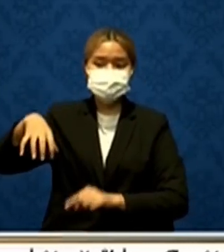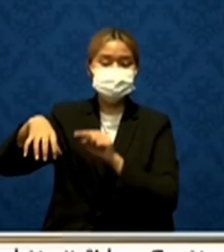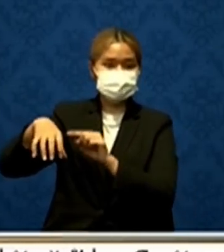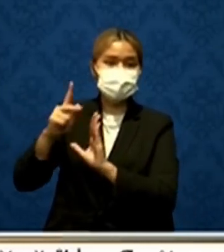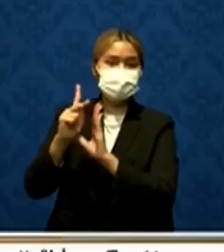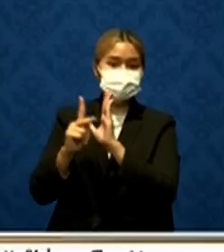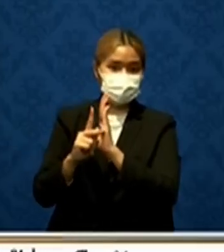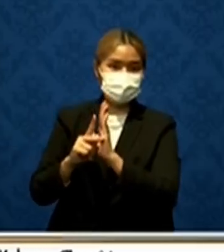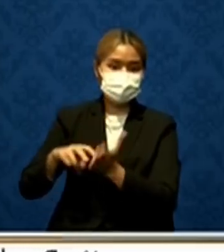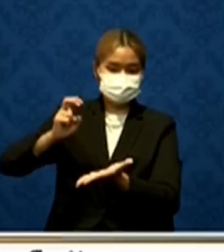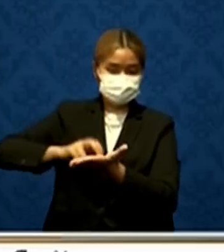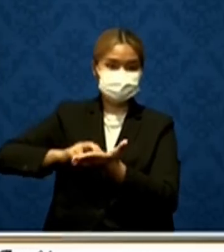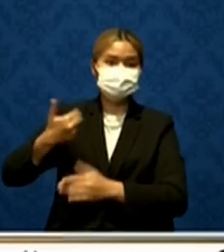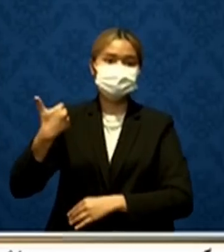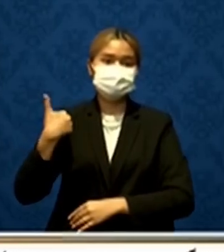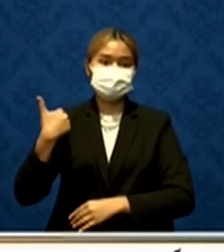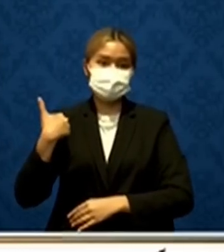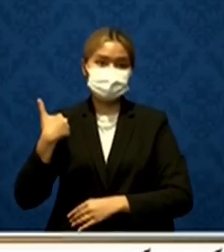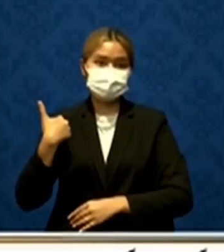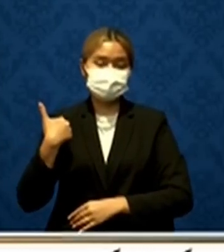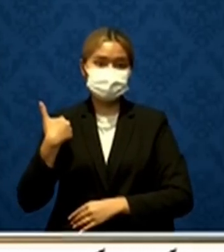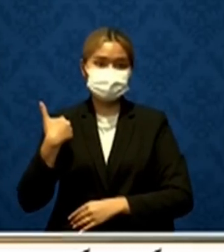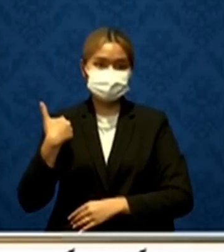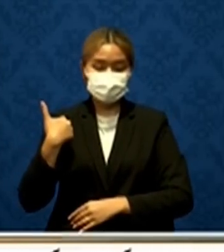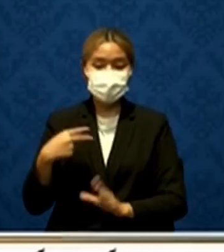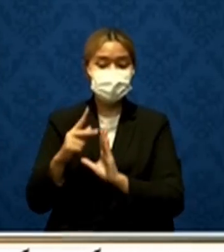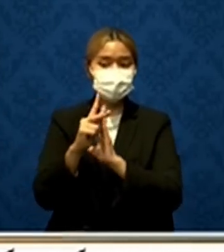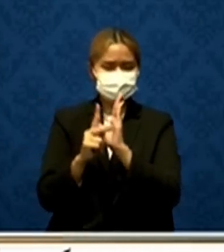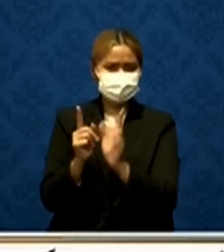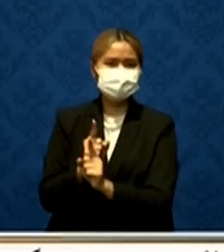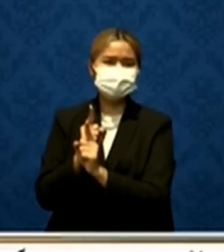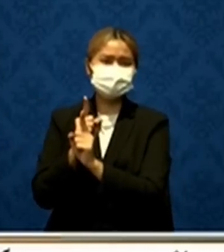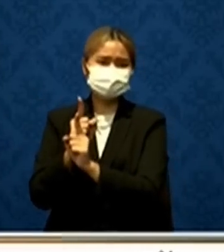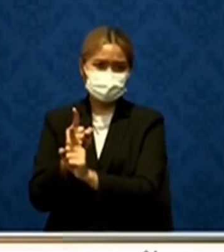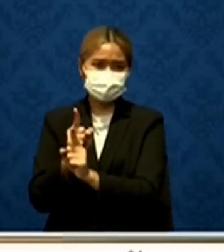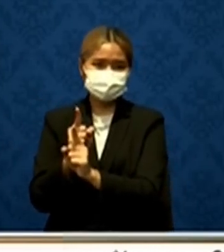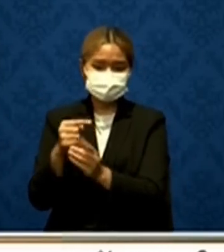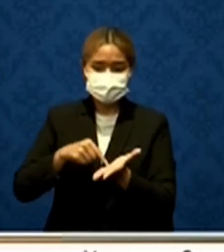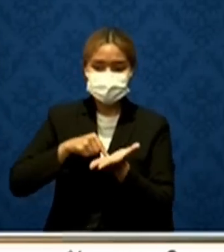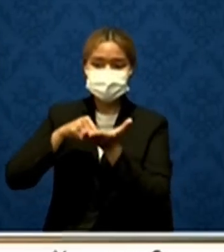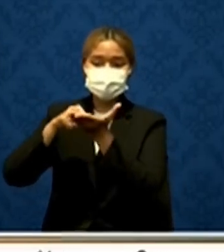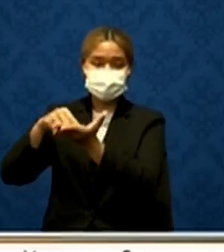รับแต่ท่านบอกก็ไม่เคยดำเนินคดีก็ไม่จริงส่งปข